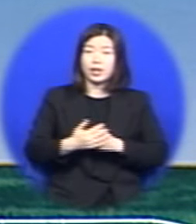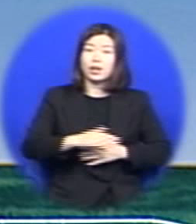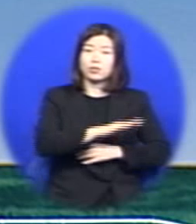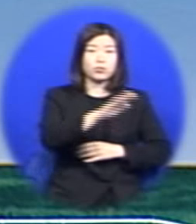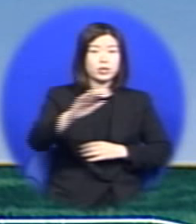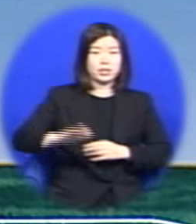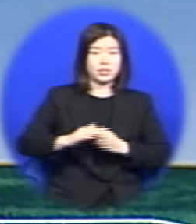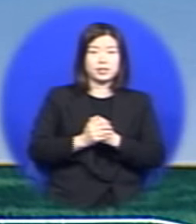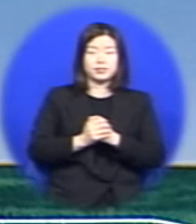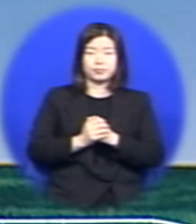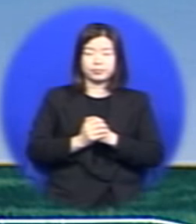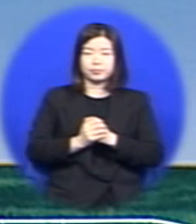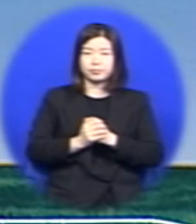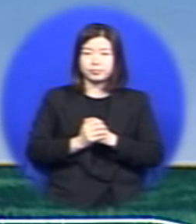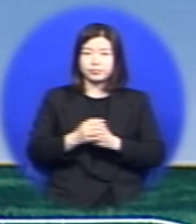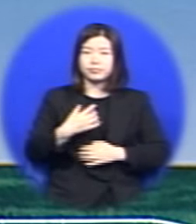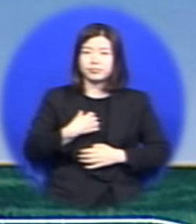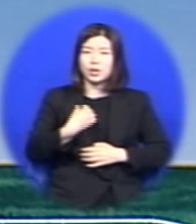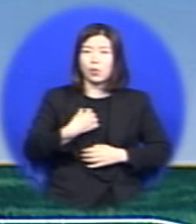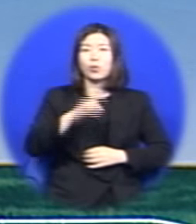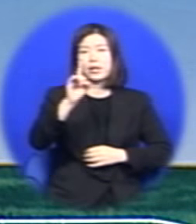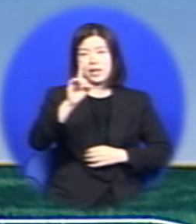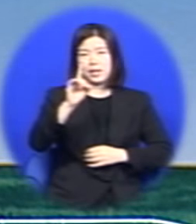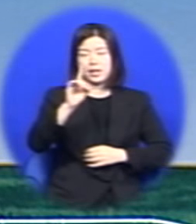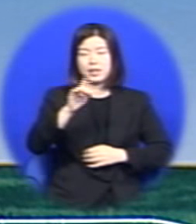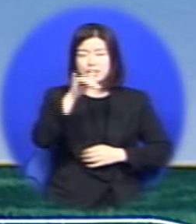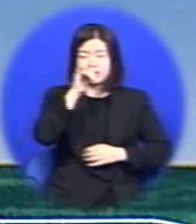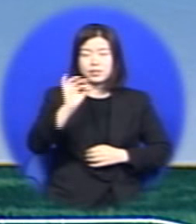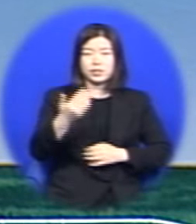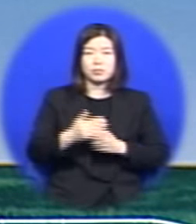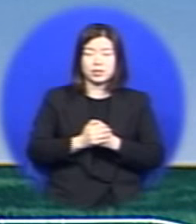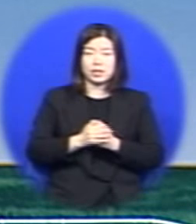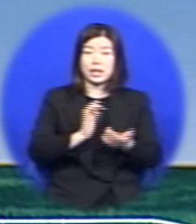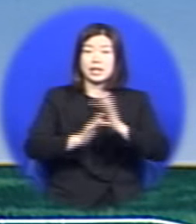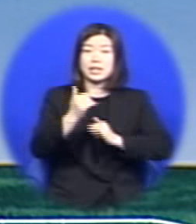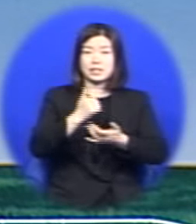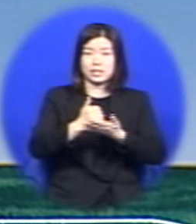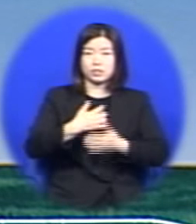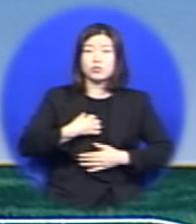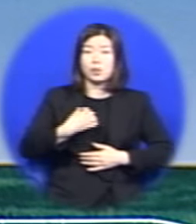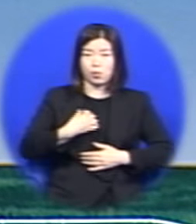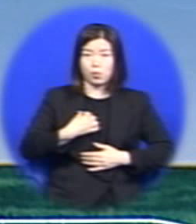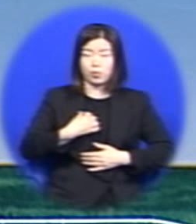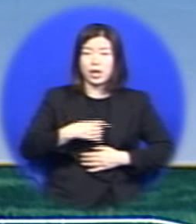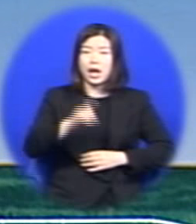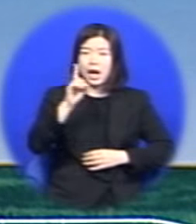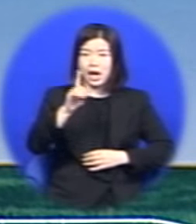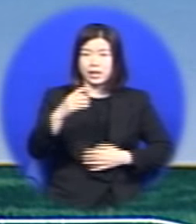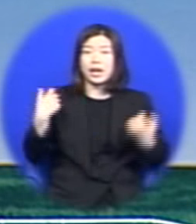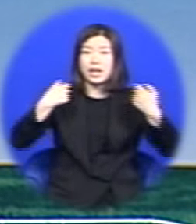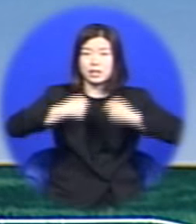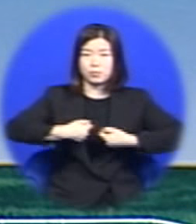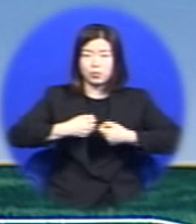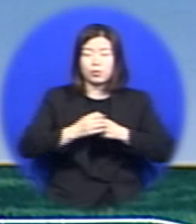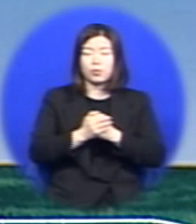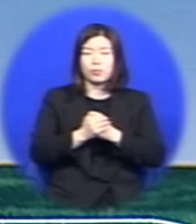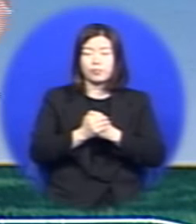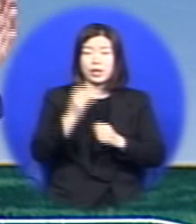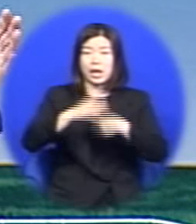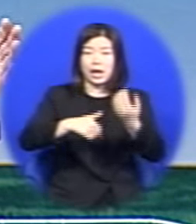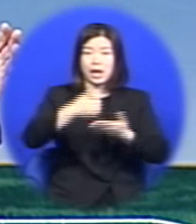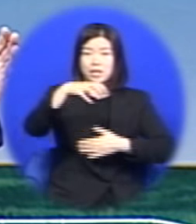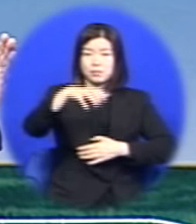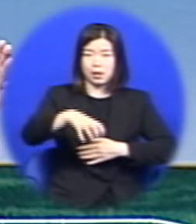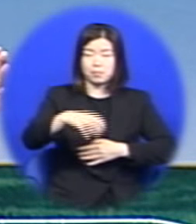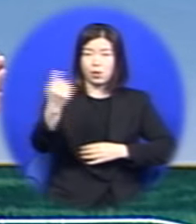우리는 단벌 신사입니다. 예수님의 옷 그 하나 입고 하나님 앞에